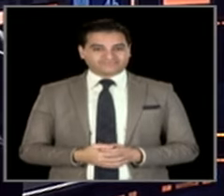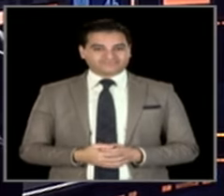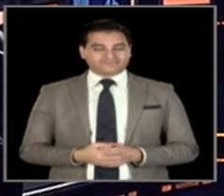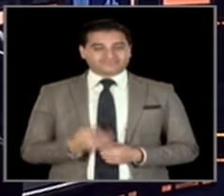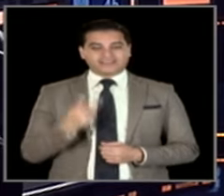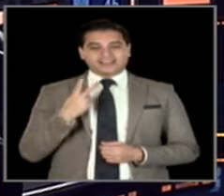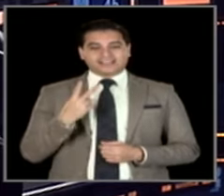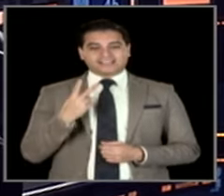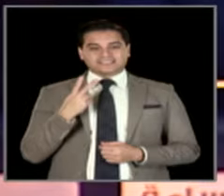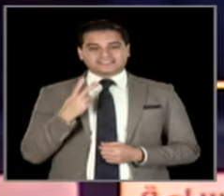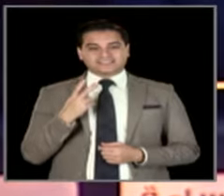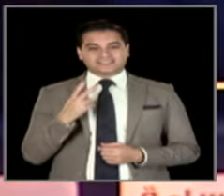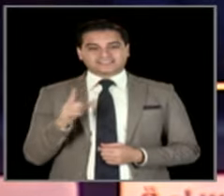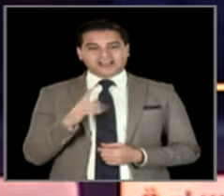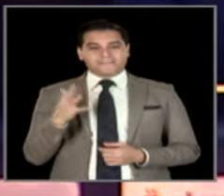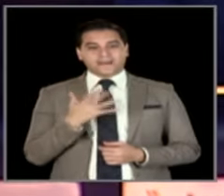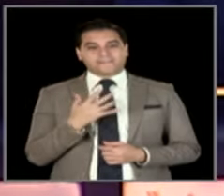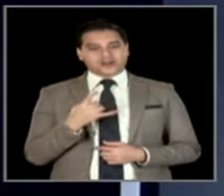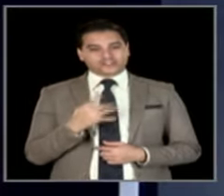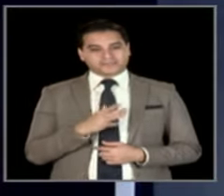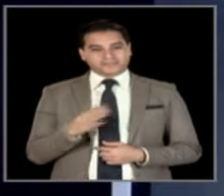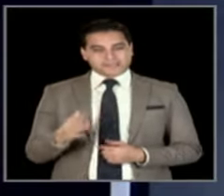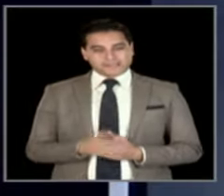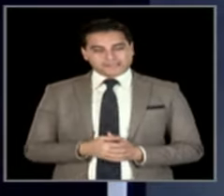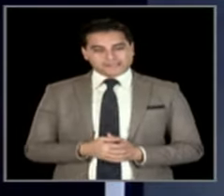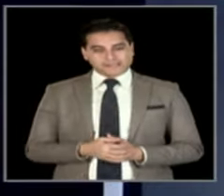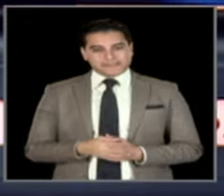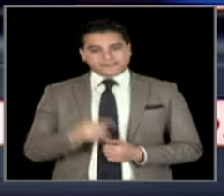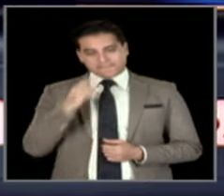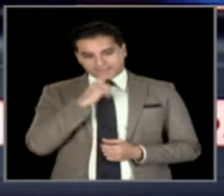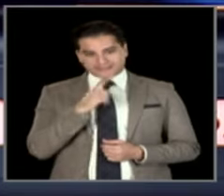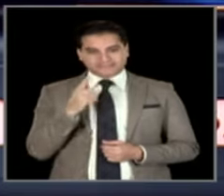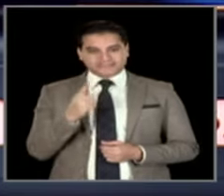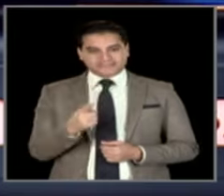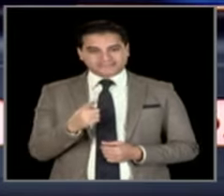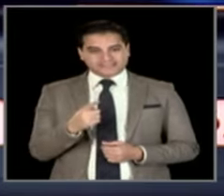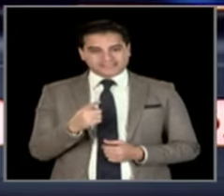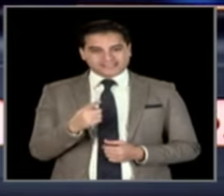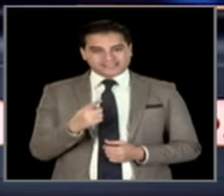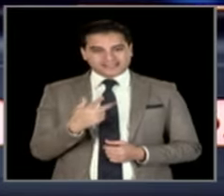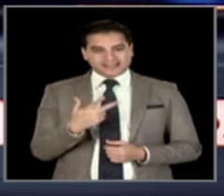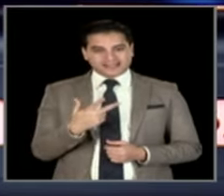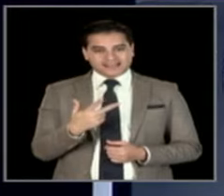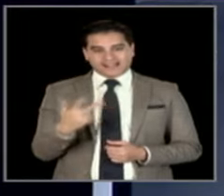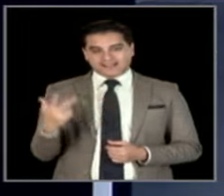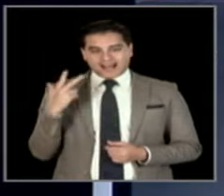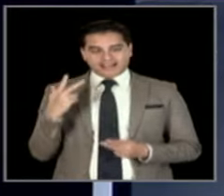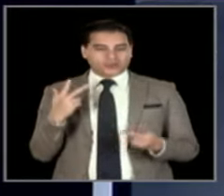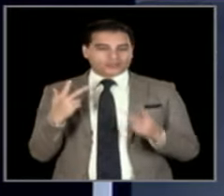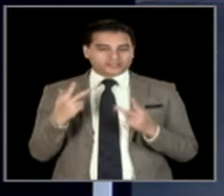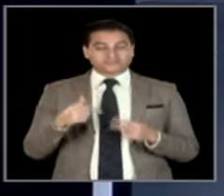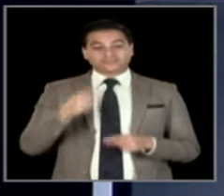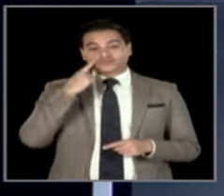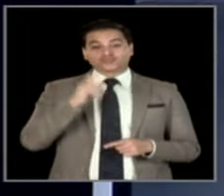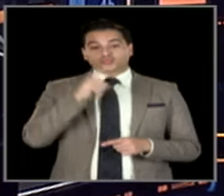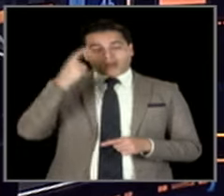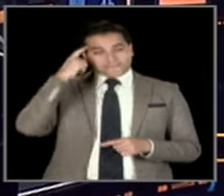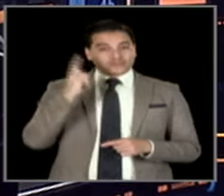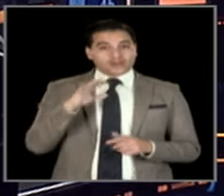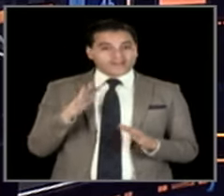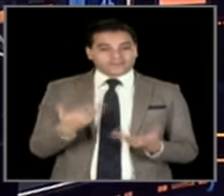إجابتين صح من 10، وعزة معاها 3 إجابات صح من 9. تعال نشوف الأسئلة اللي ما